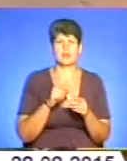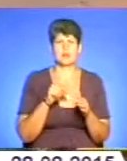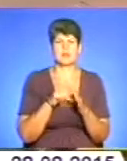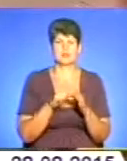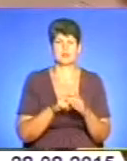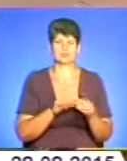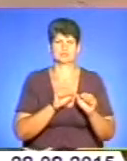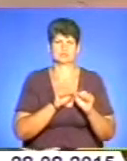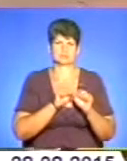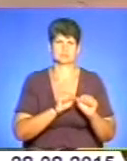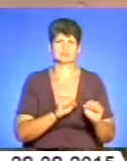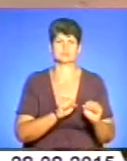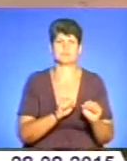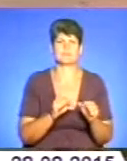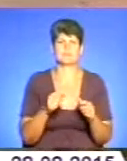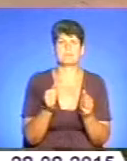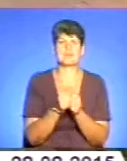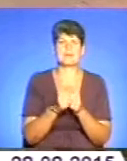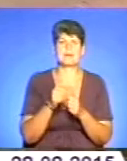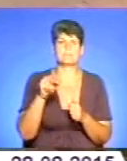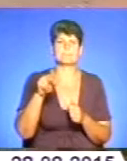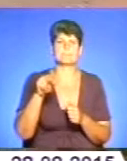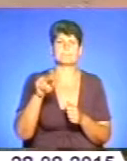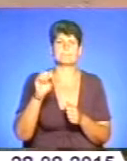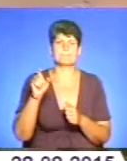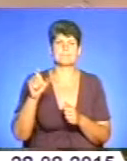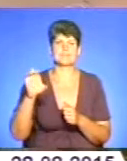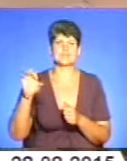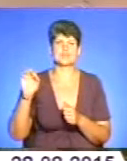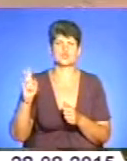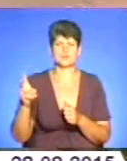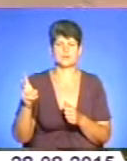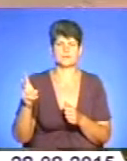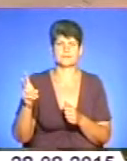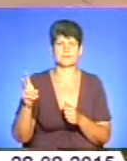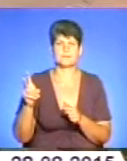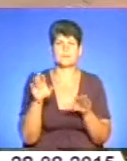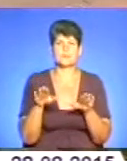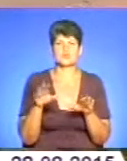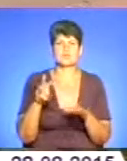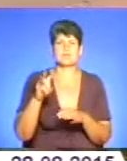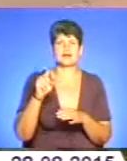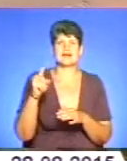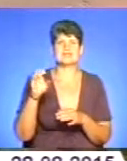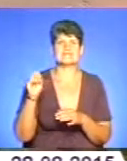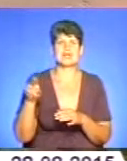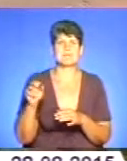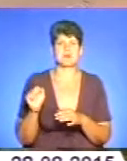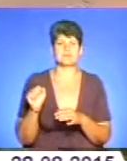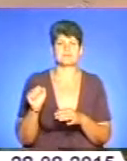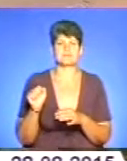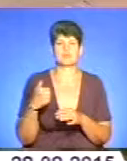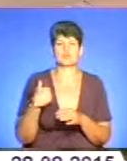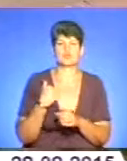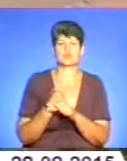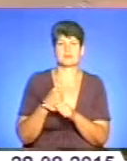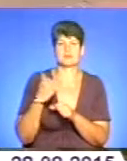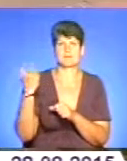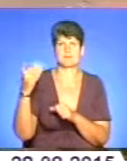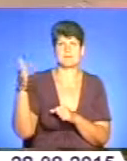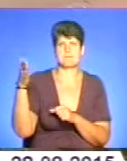нових експозицій. Ми бачимо реальну війну гібридного типу, частково десь позиційного типу, така як були